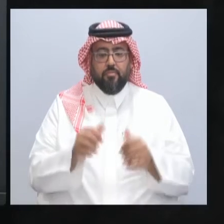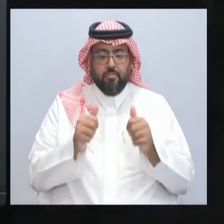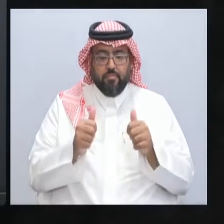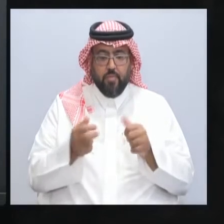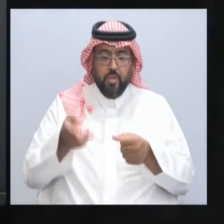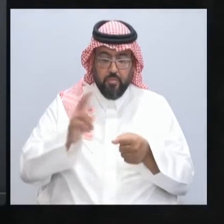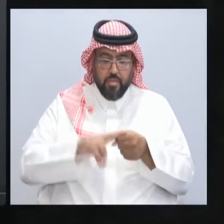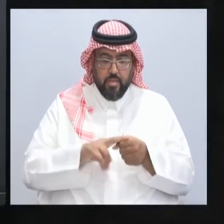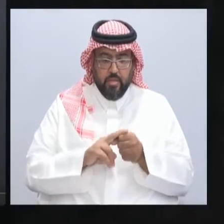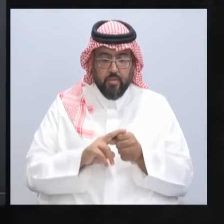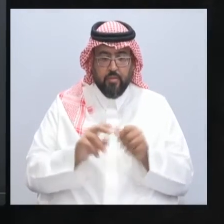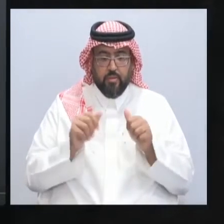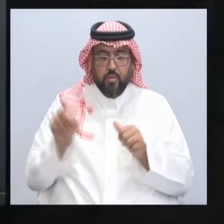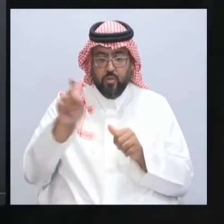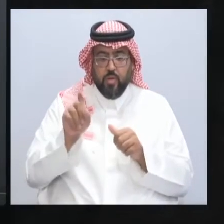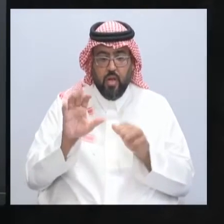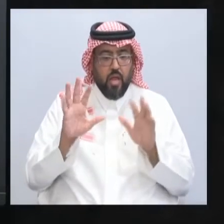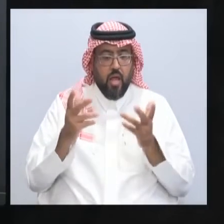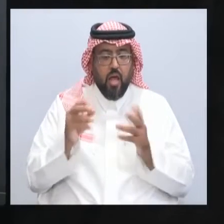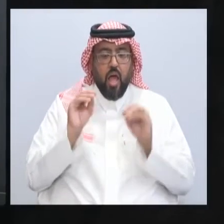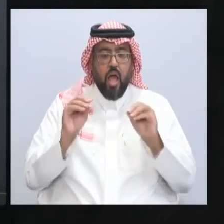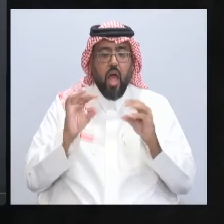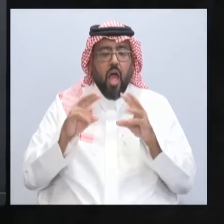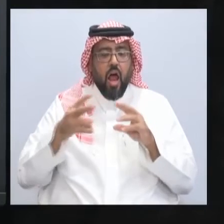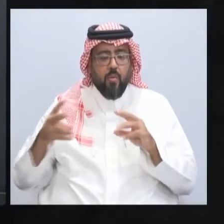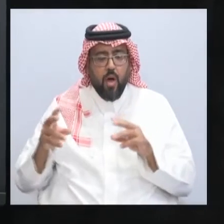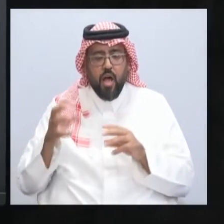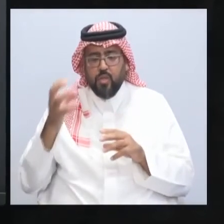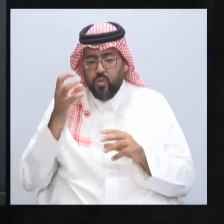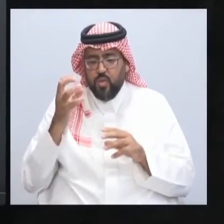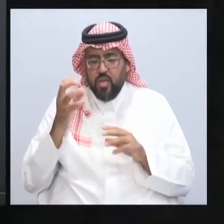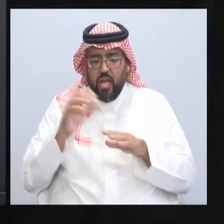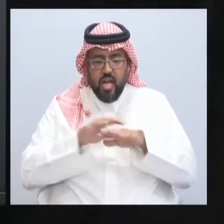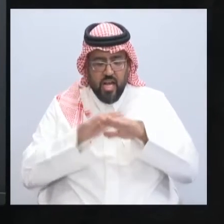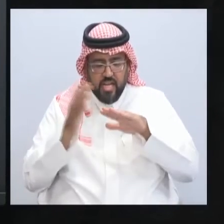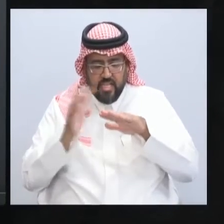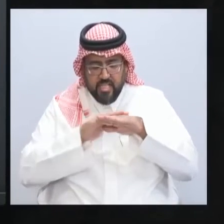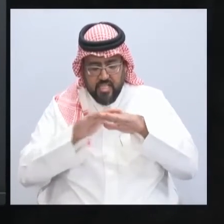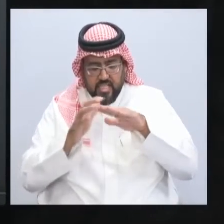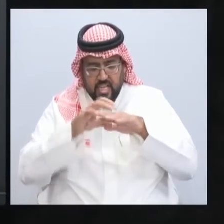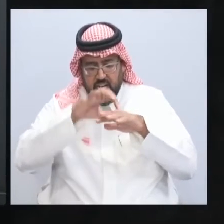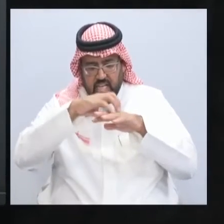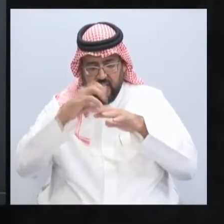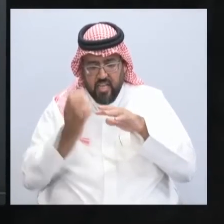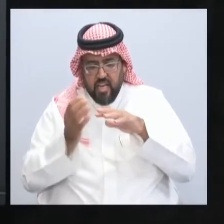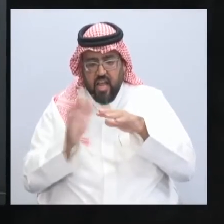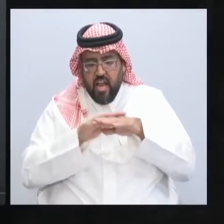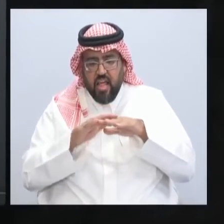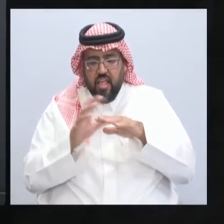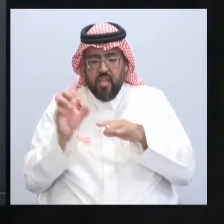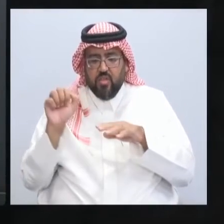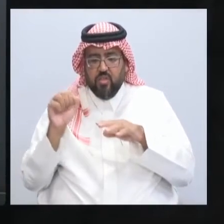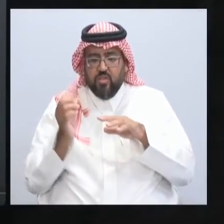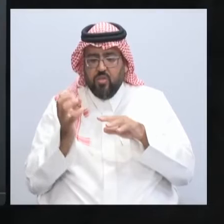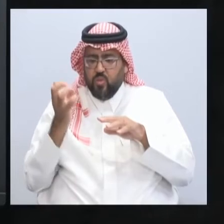رجعنا لكم كان السؤال يقول اذكر انواع صخور القشره ارضيه ذكرنا صخور